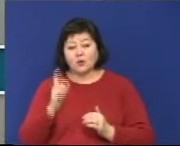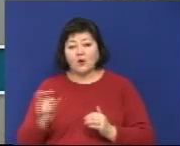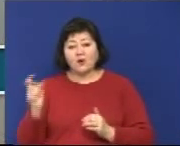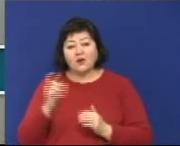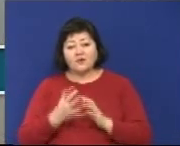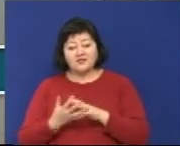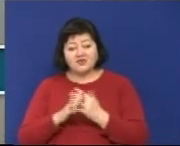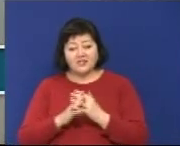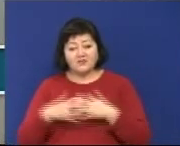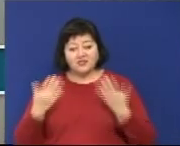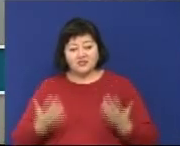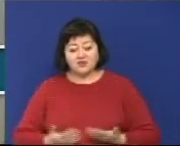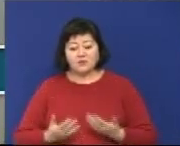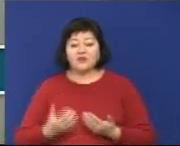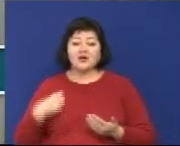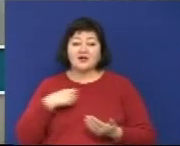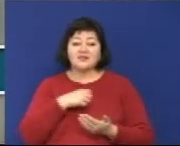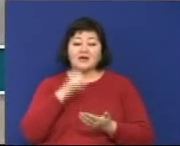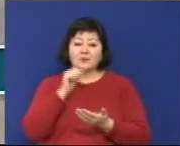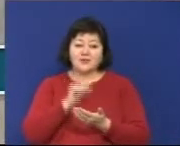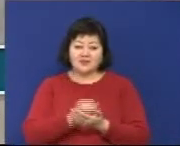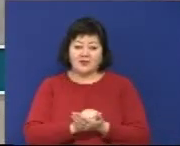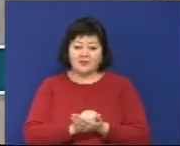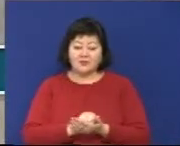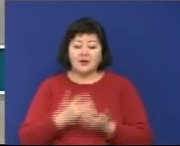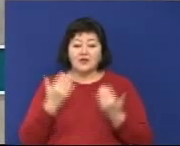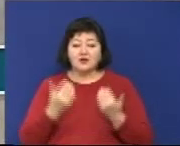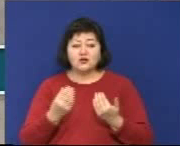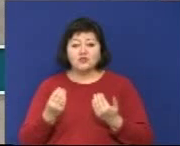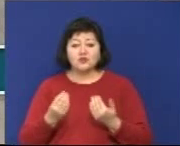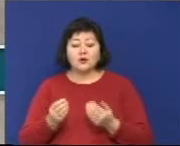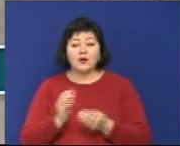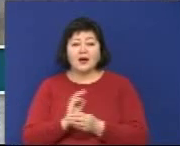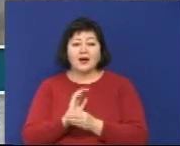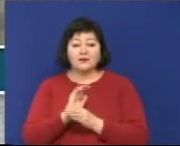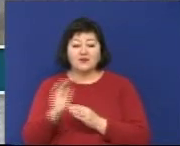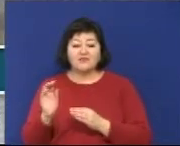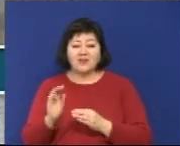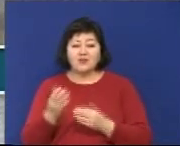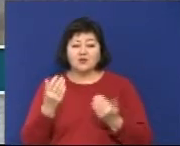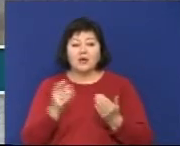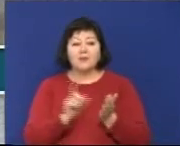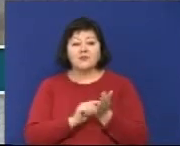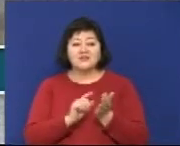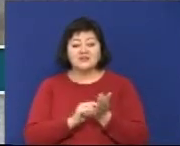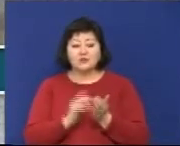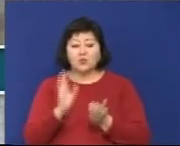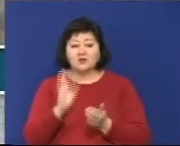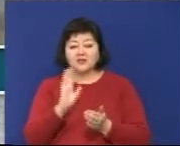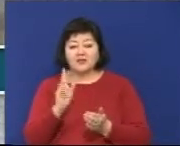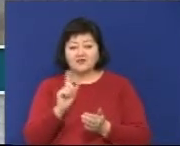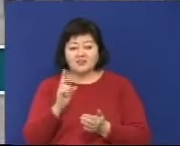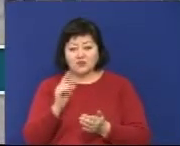четырем направлениям, то есть самозанятые помимо индивидуального подоходного налога перечисляют на свой счет пенсионные взносы,